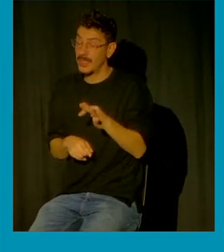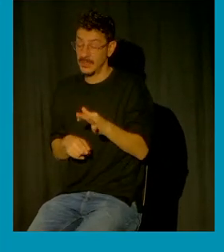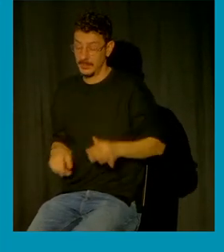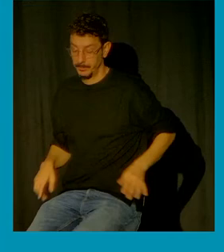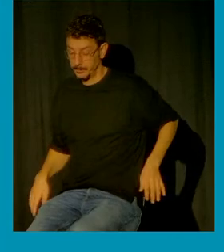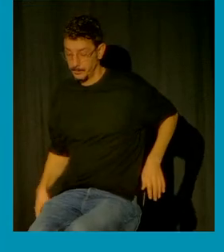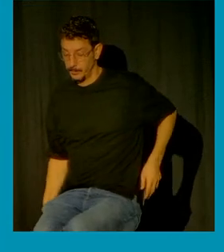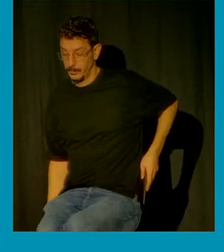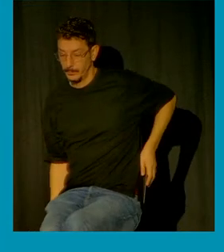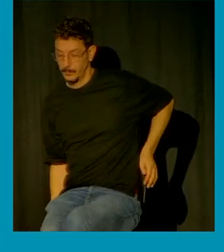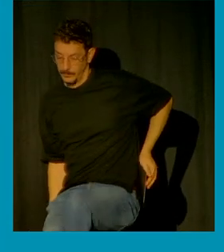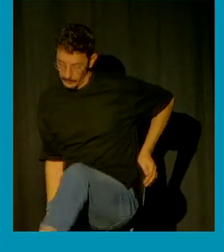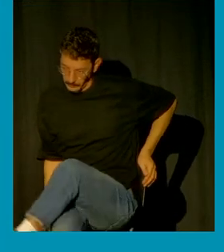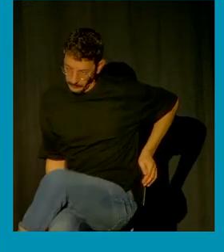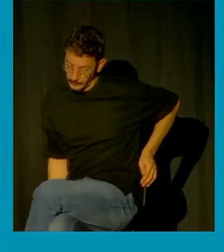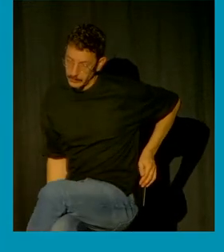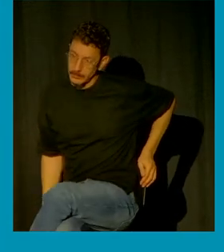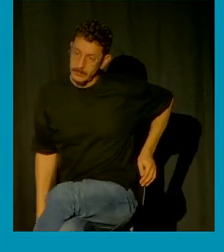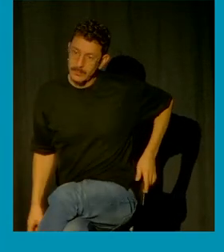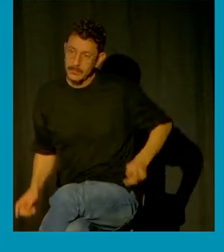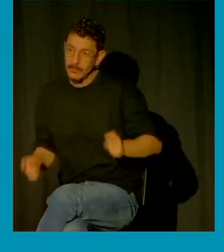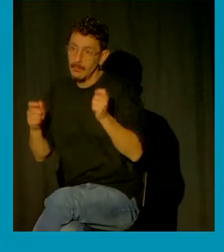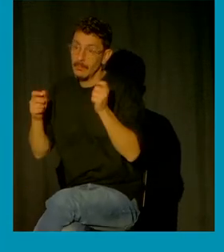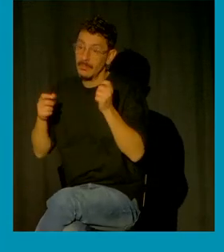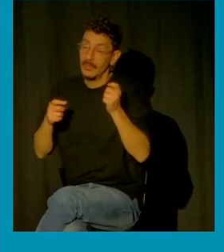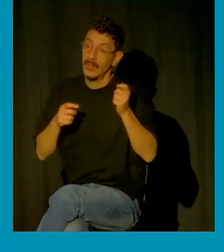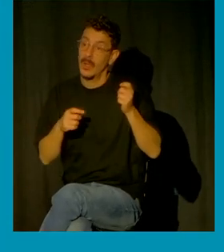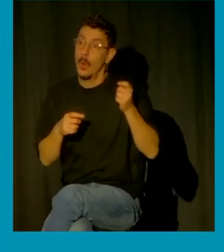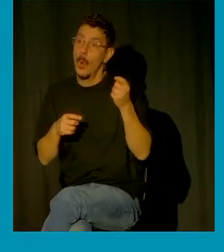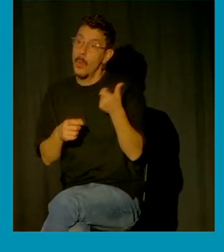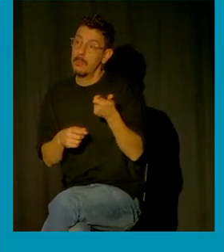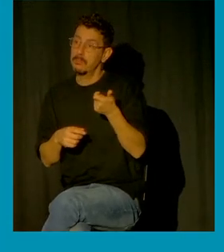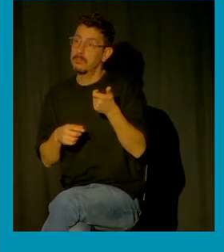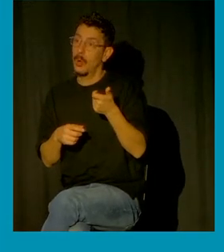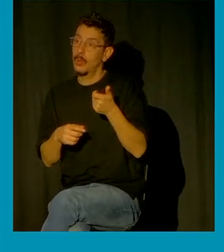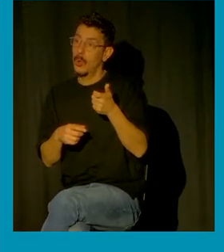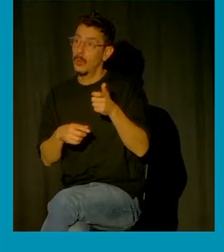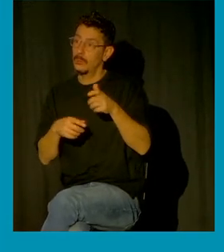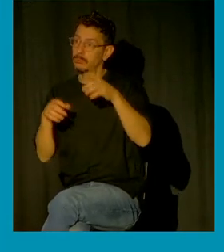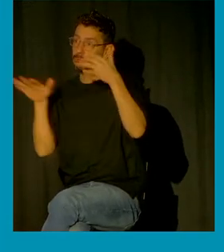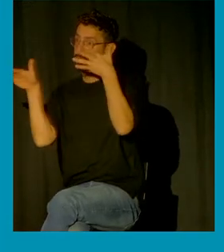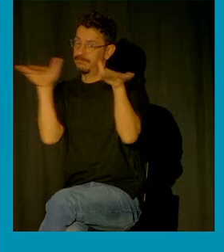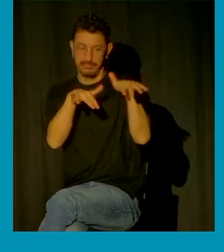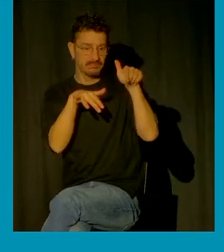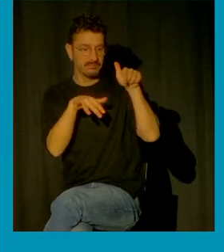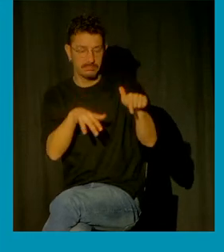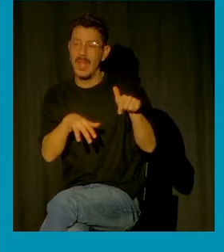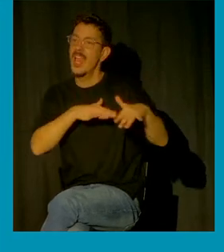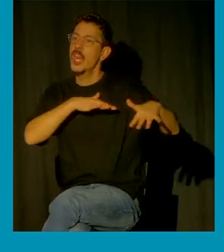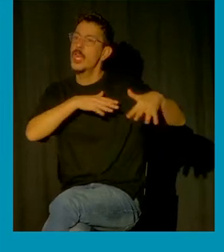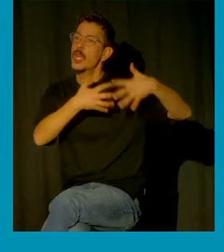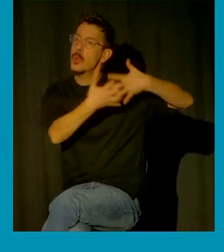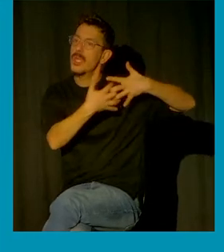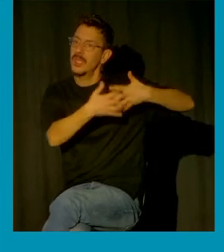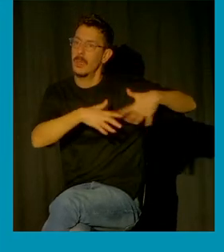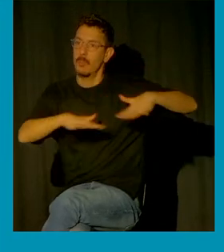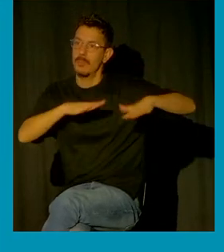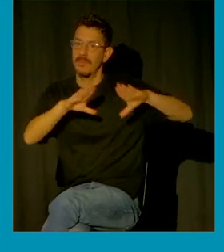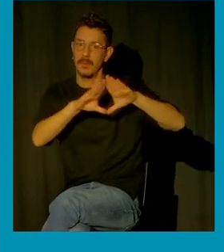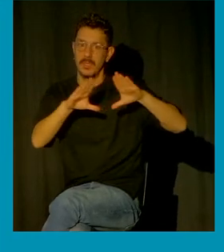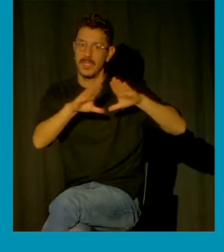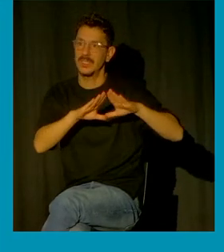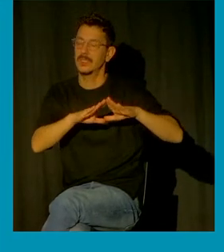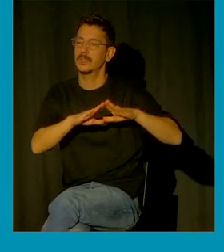gràcies a la lluita del moviment feminista per anomenar per desnaturalitzar aquesta és una victòria